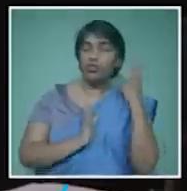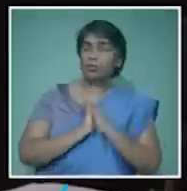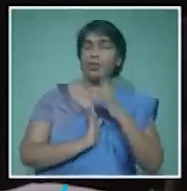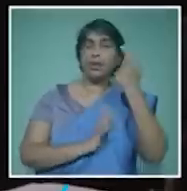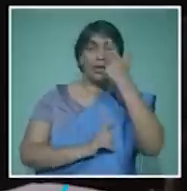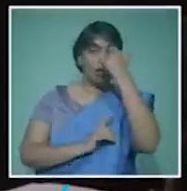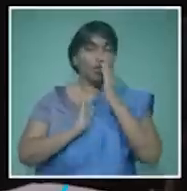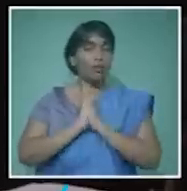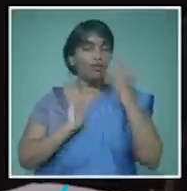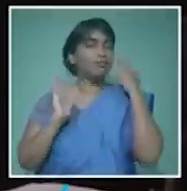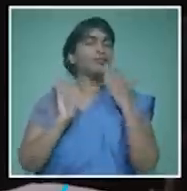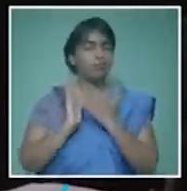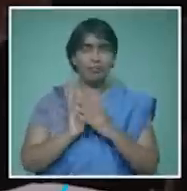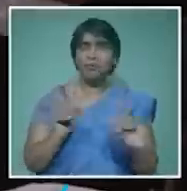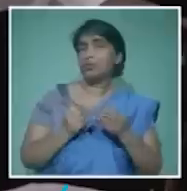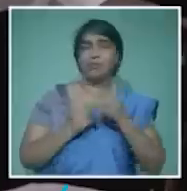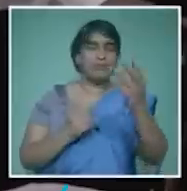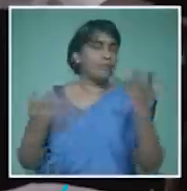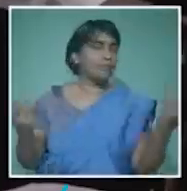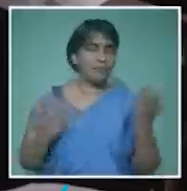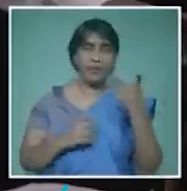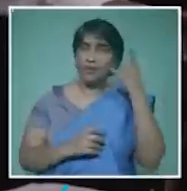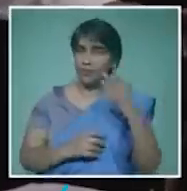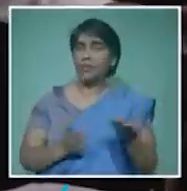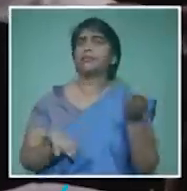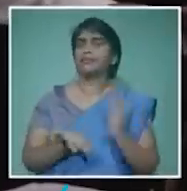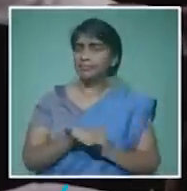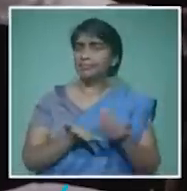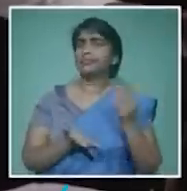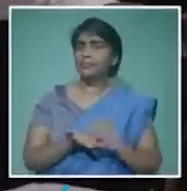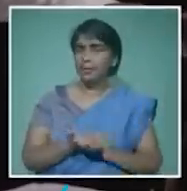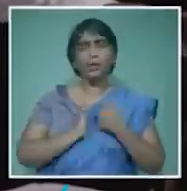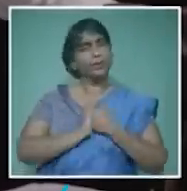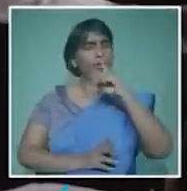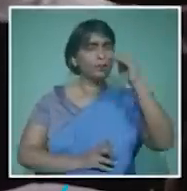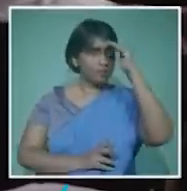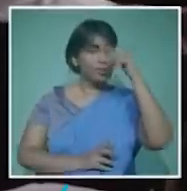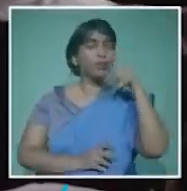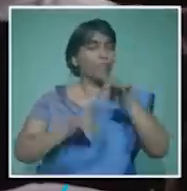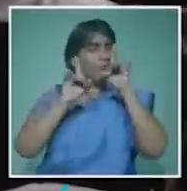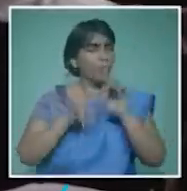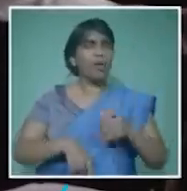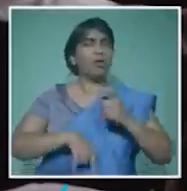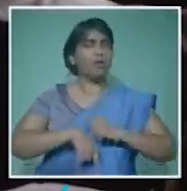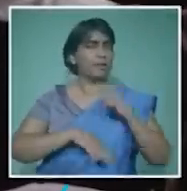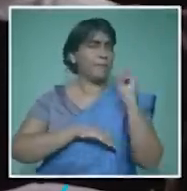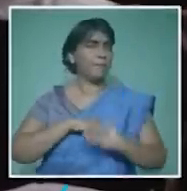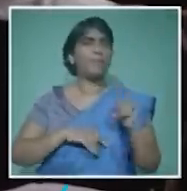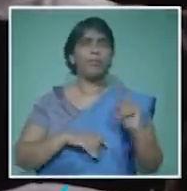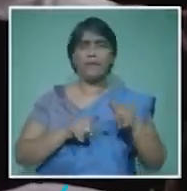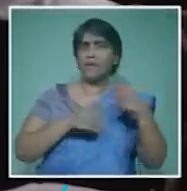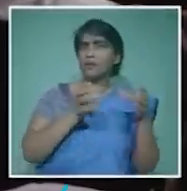ධර්මයේ අදහන ජනතාවන් අතර ගැටුම් නිර්මාණය කර ගැනීමෙන් නෙවෙයි. ඒ නිසා විටින් විට ගරු නියෝජ්‍ය කතානායකතුමනි මෙවැනි අවස්ථාවන් නිර්මාණය වෙනවා.